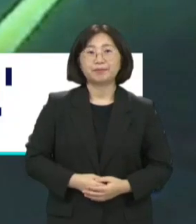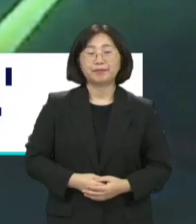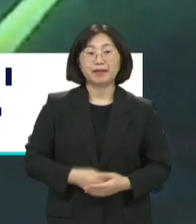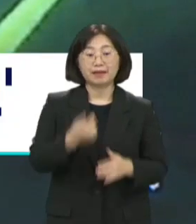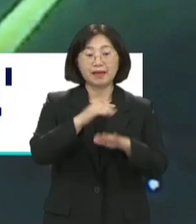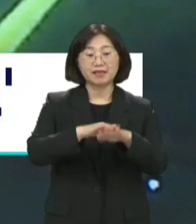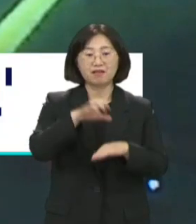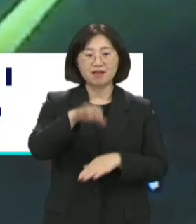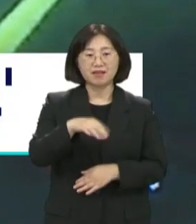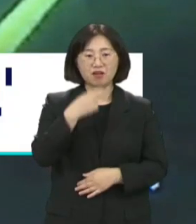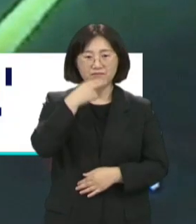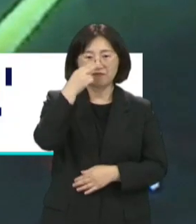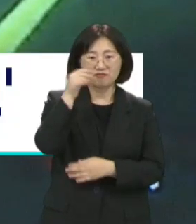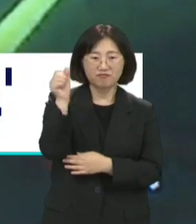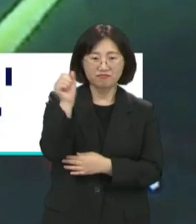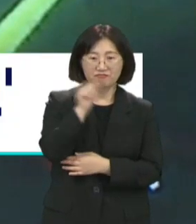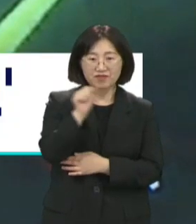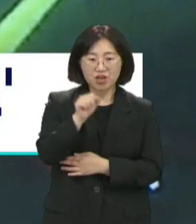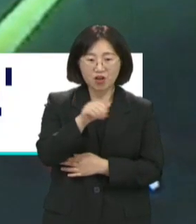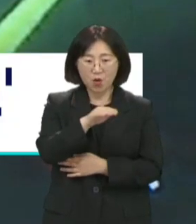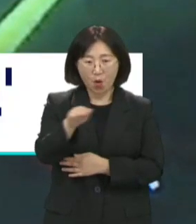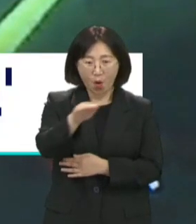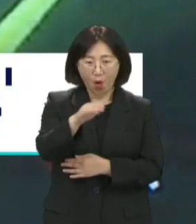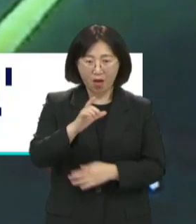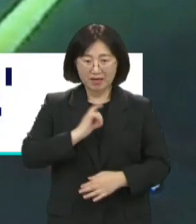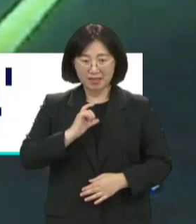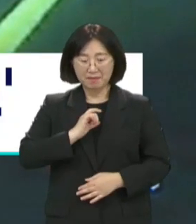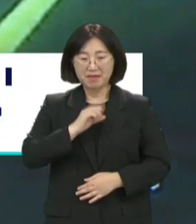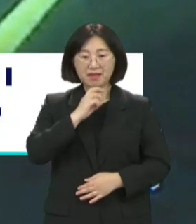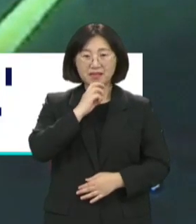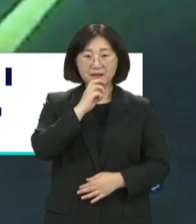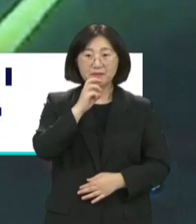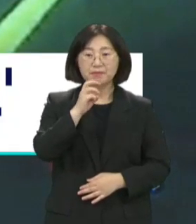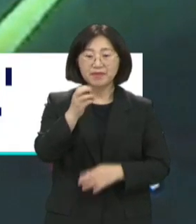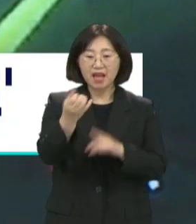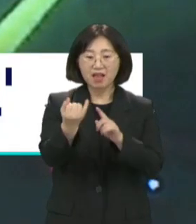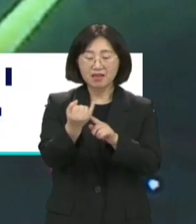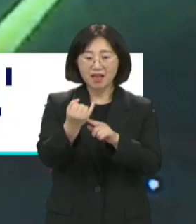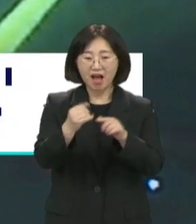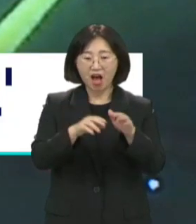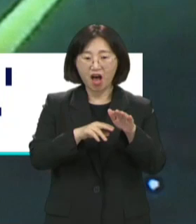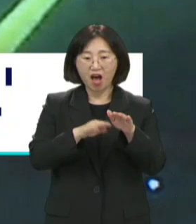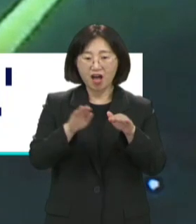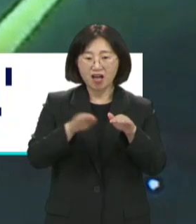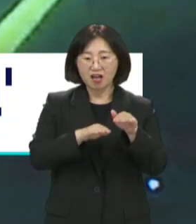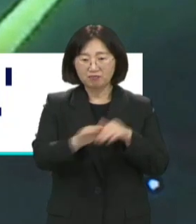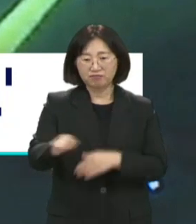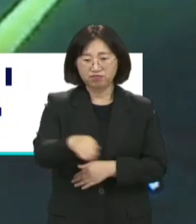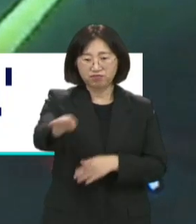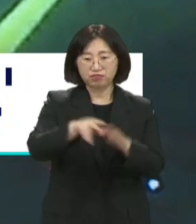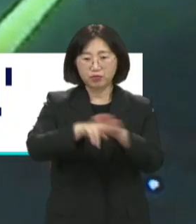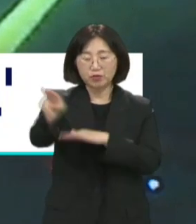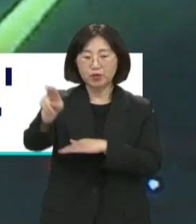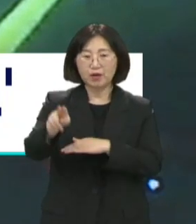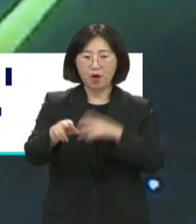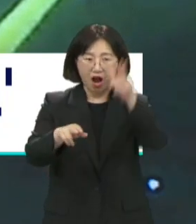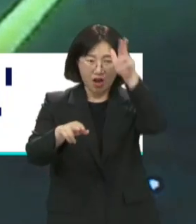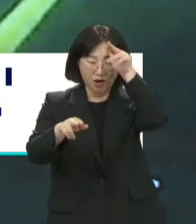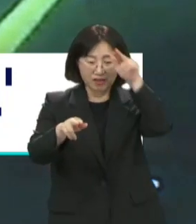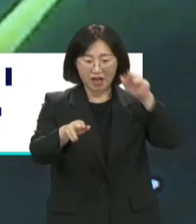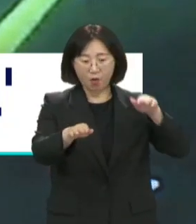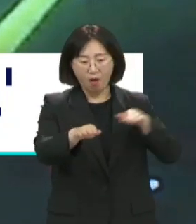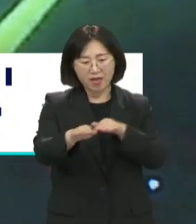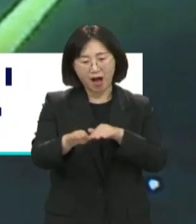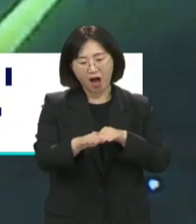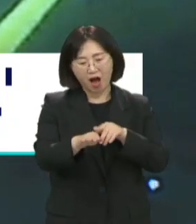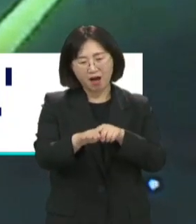대전에서 음주 운전이 의심되는 한 30대 운전자가 차를 몰고 도주했고 경찰차가 추격해 보자 위험천만한 고개